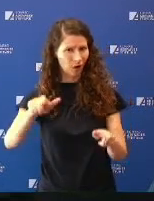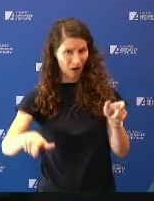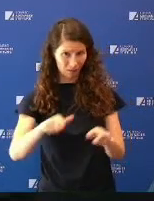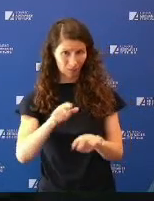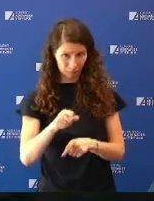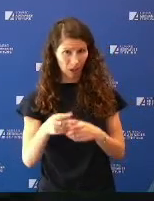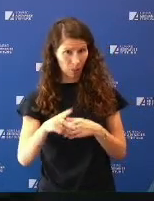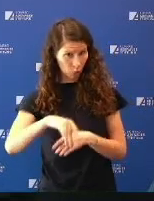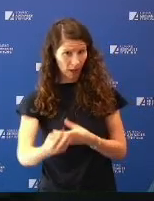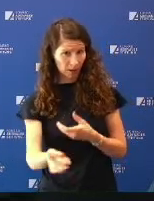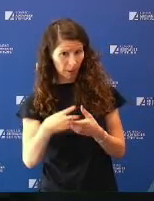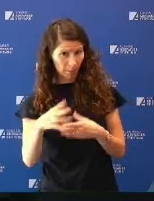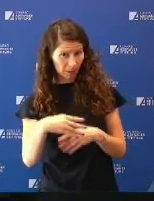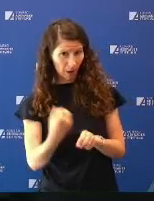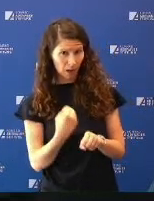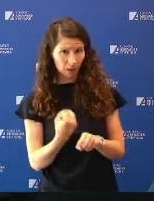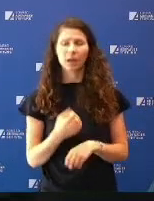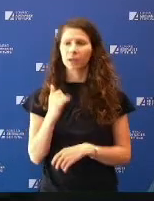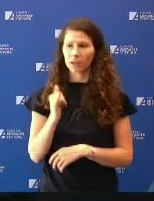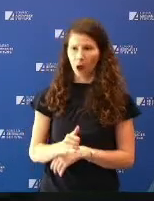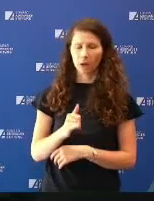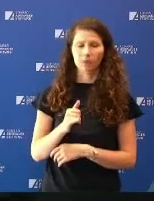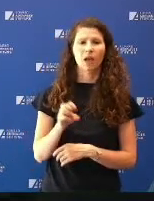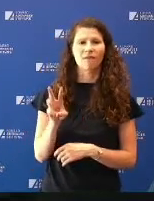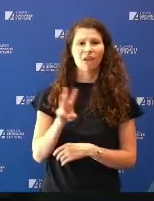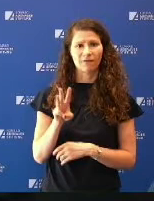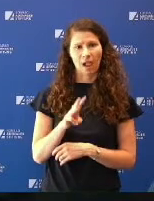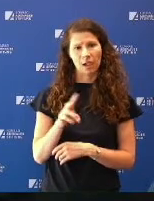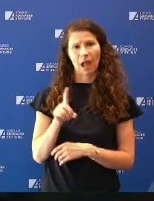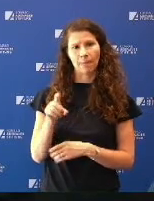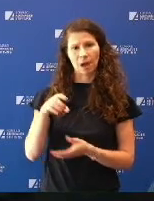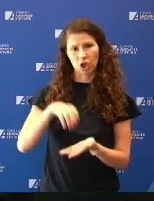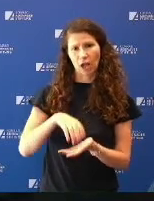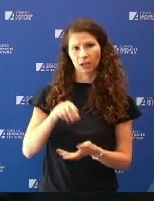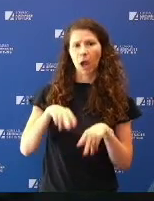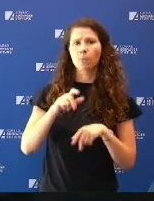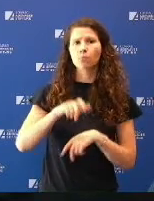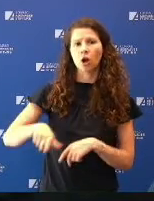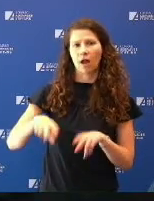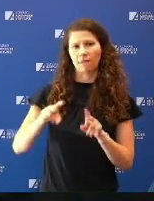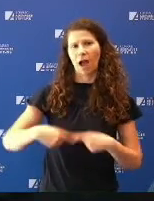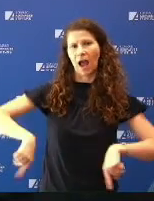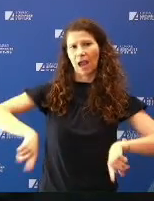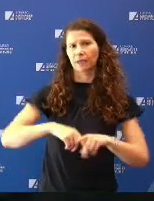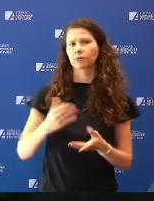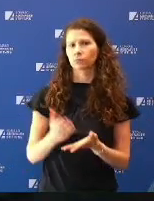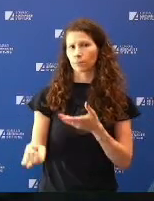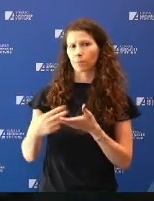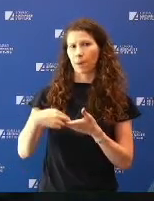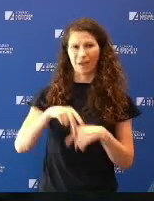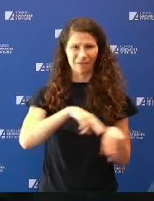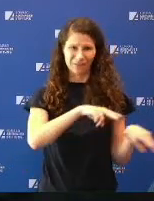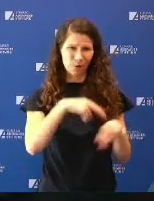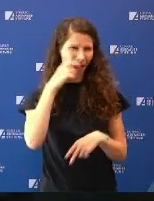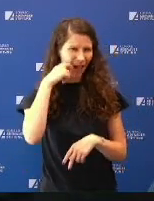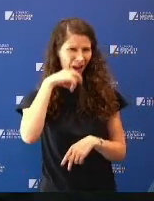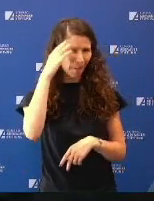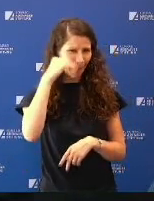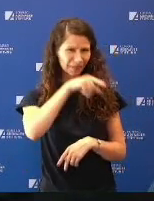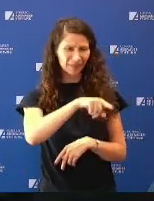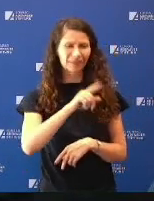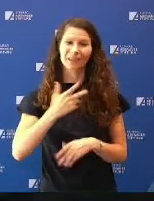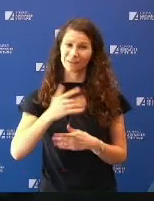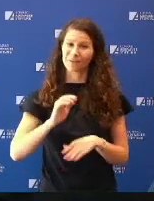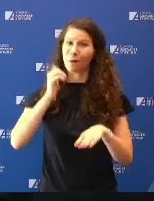also genau, der Bürgerverein von Weierfeld-Dammerstock, der war praktisch von Anfang an mit dabei. Der ältere Herr in dem Video, das war auch der Herr